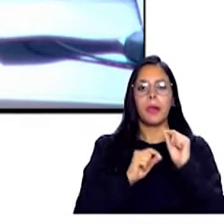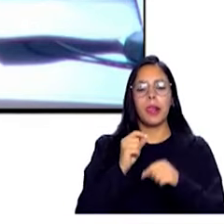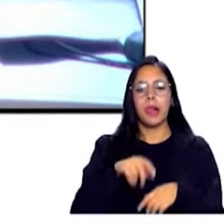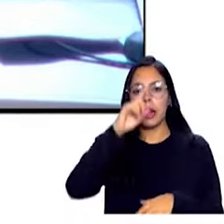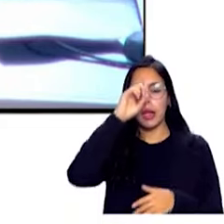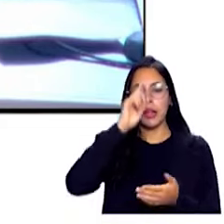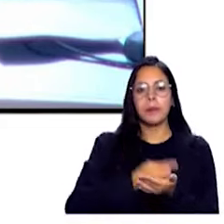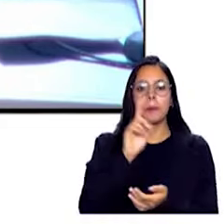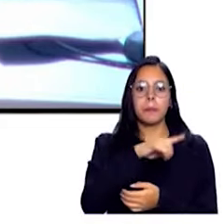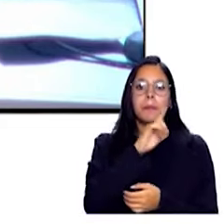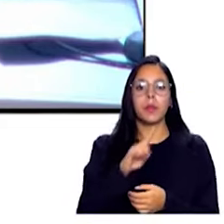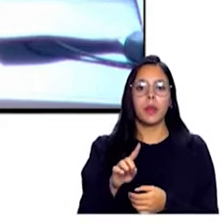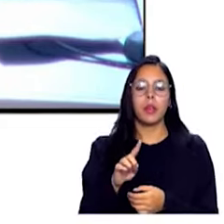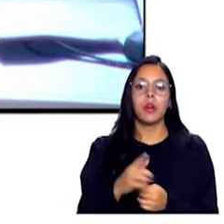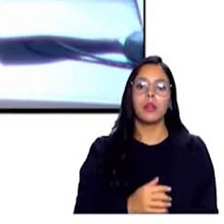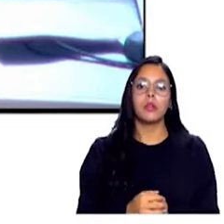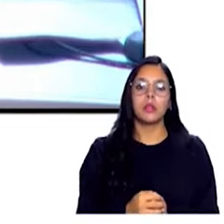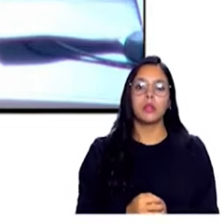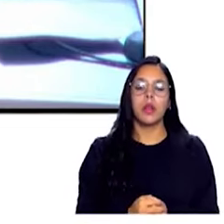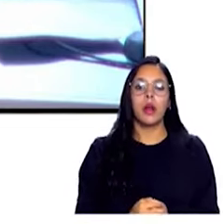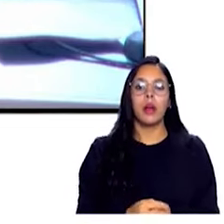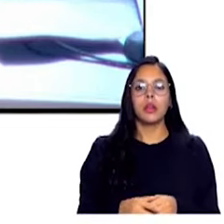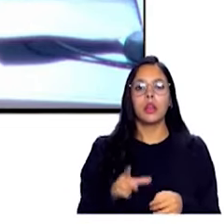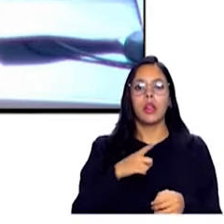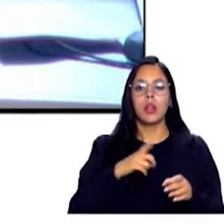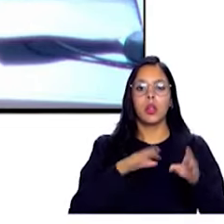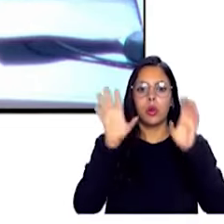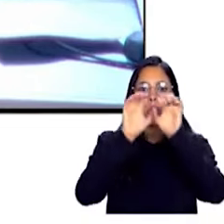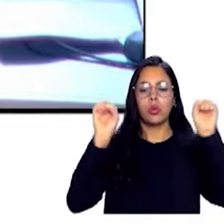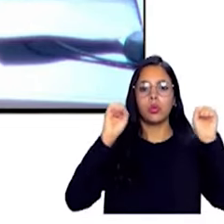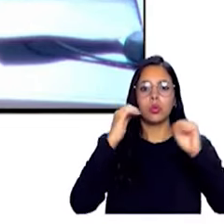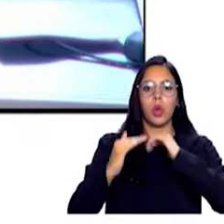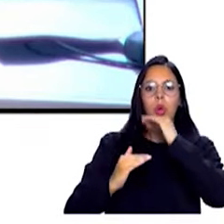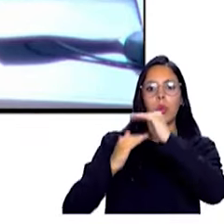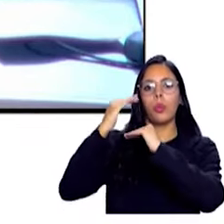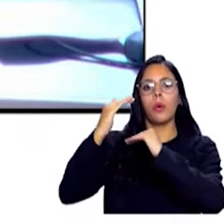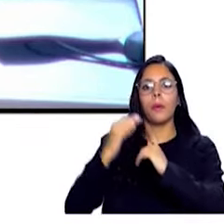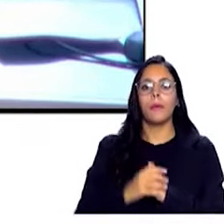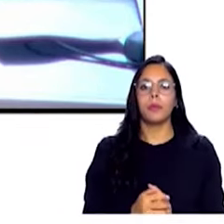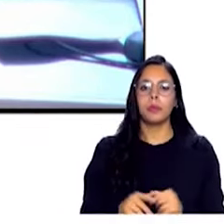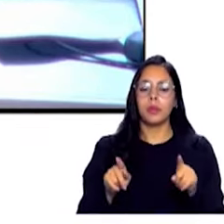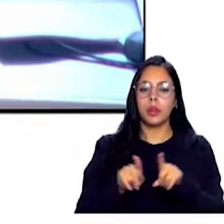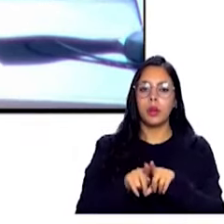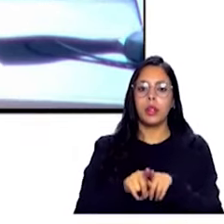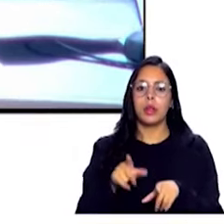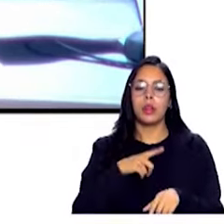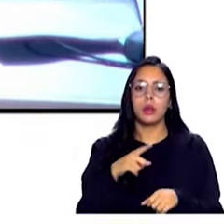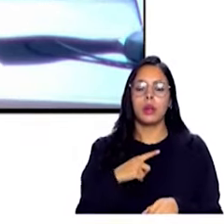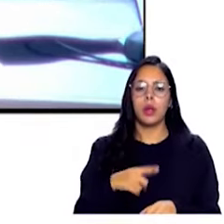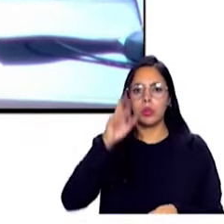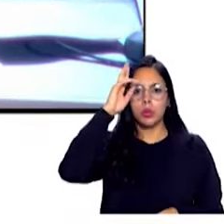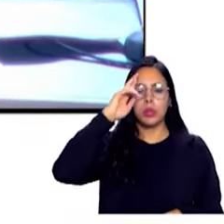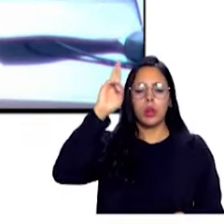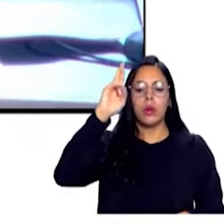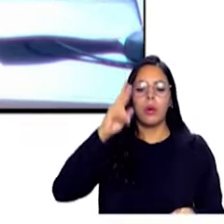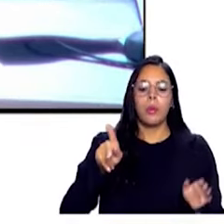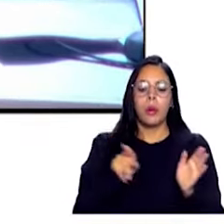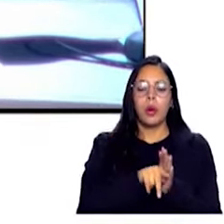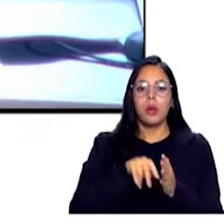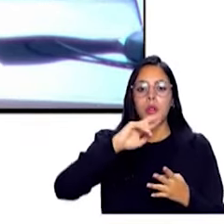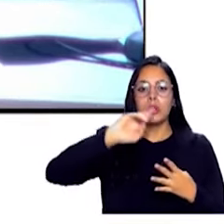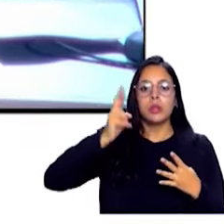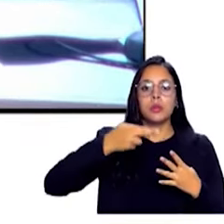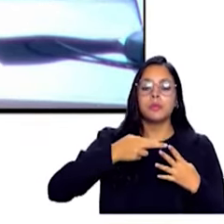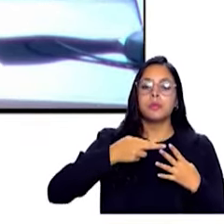cassation de la renforcer de renforcer Son autorité de filtrer les pourvoi à la cour de cassation c'est ce que